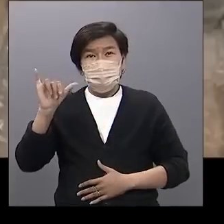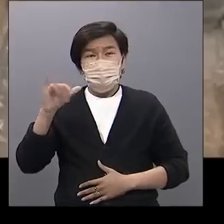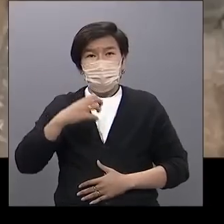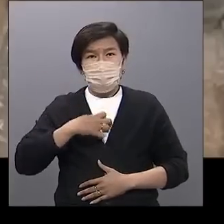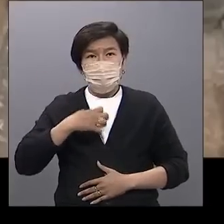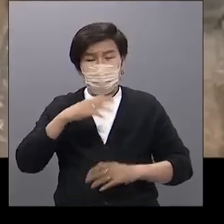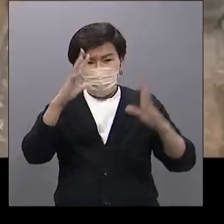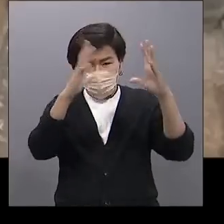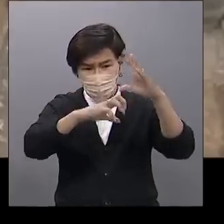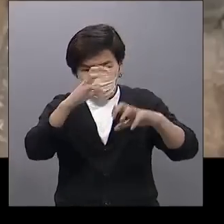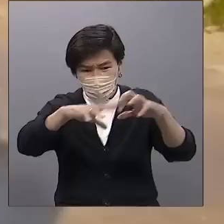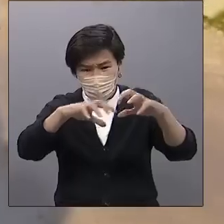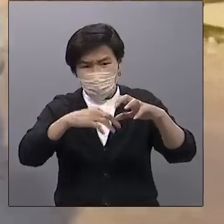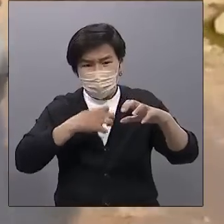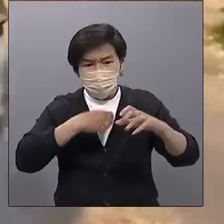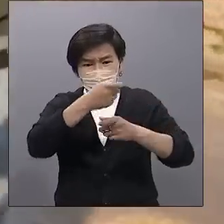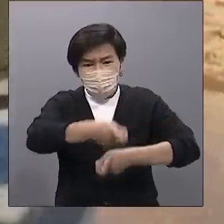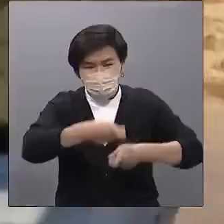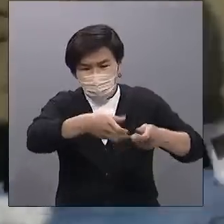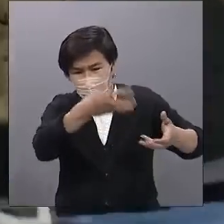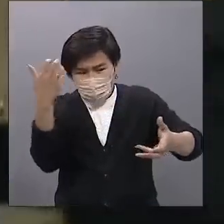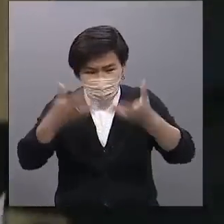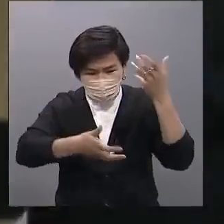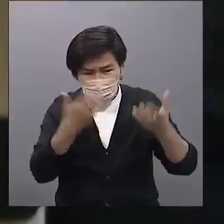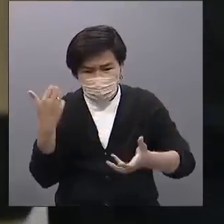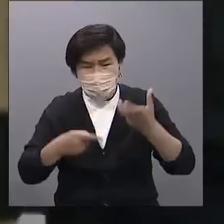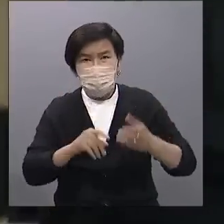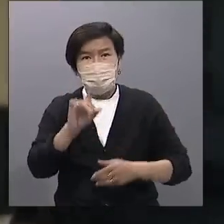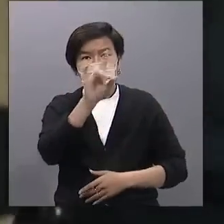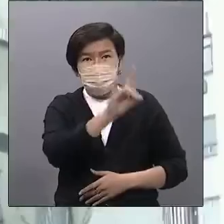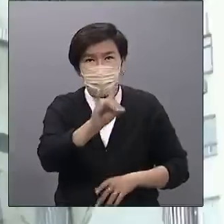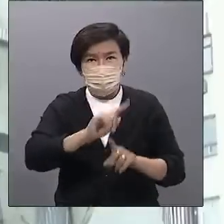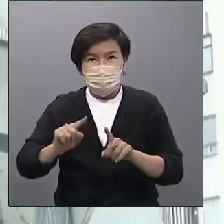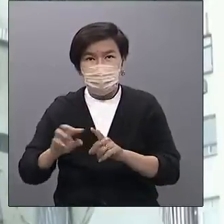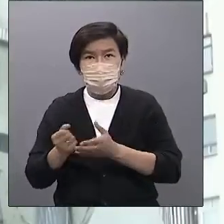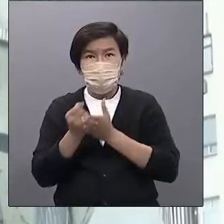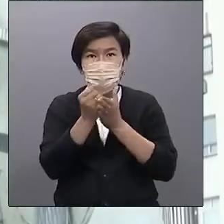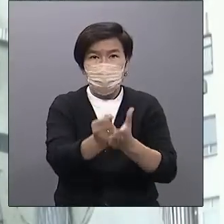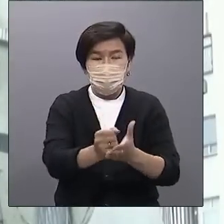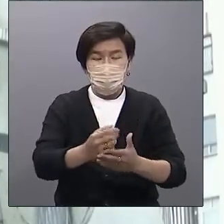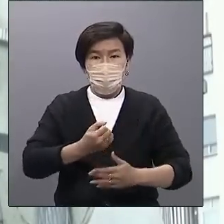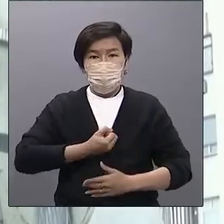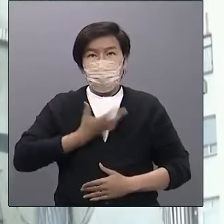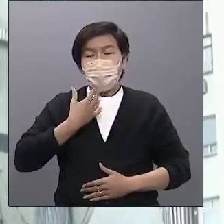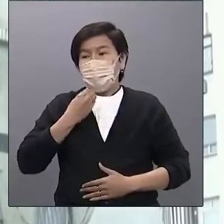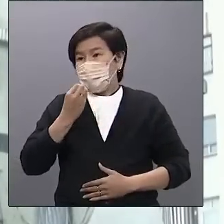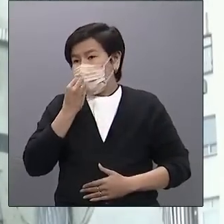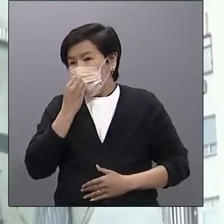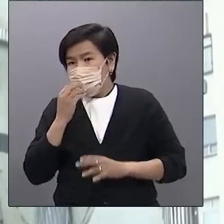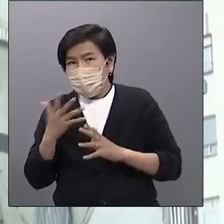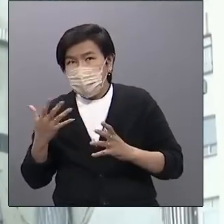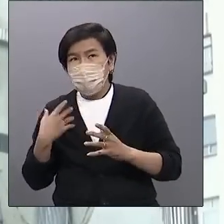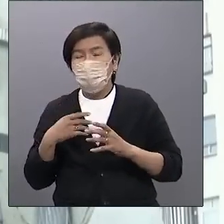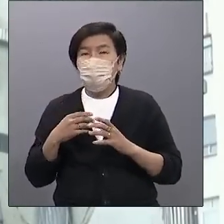หาเพื่อไปช่วยเหลือสัตว์หลายตัวที่บาดเจ็บและก็ช็อคจนไม่ยอมกินอาหารค่ะมีรายงานออกมานะคะ